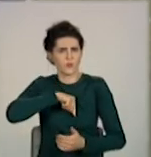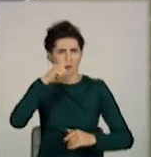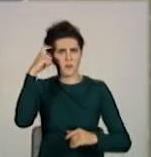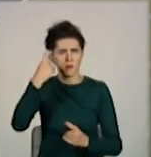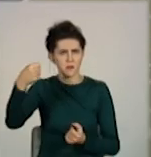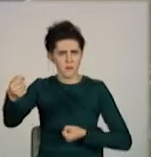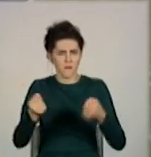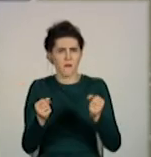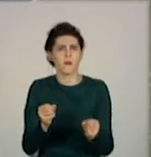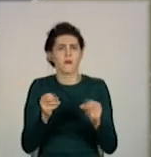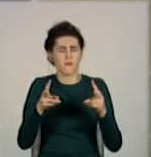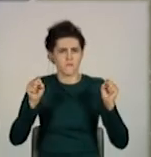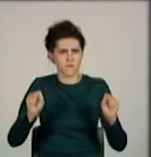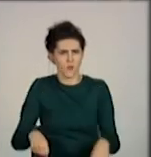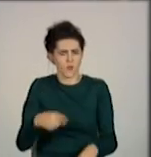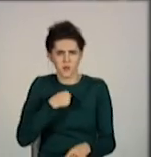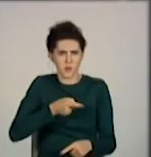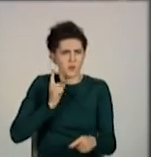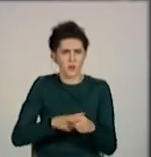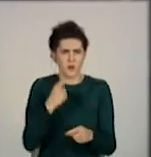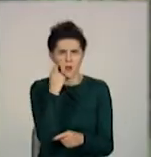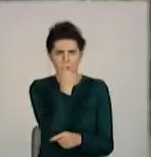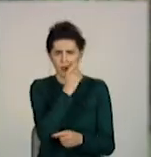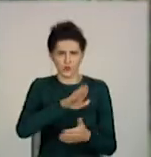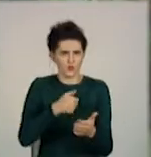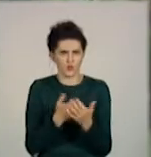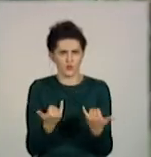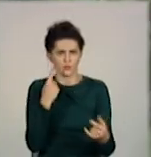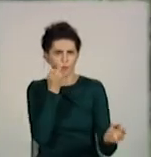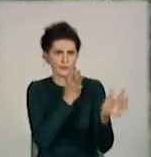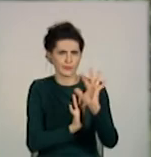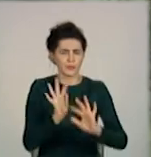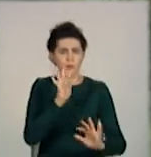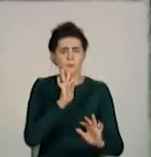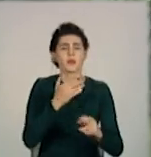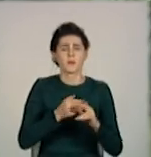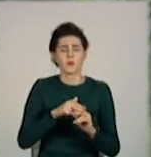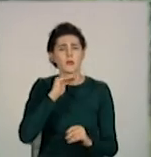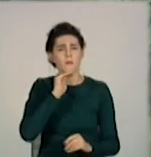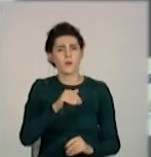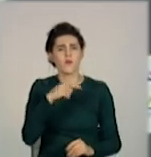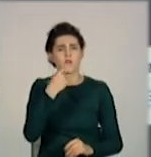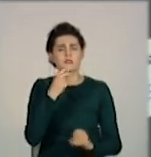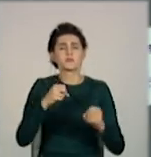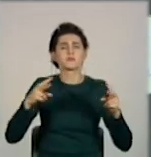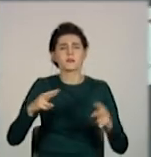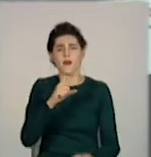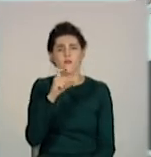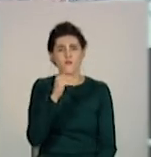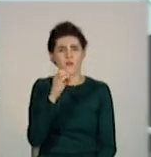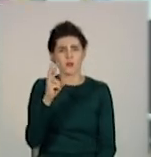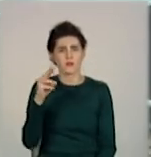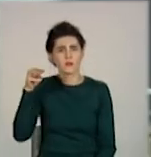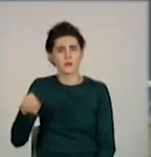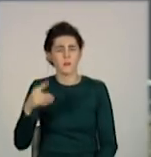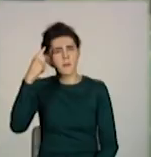п'яним. У мене до сих пор в глазах непонятно, що тут. Фахівці запевняють, окуляри створюють такий ефект, який надовго